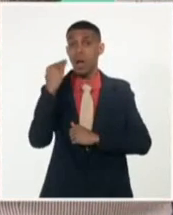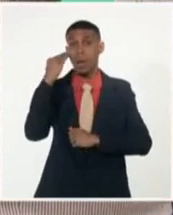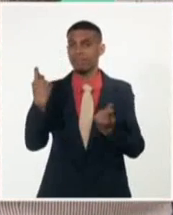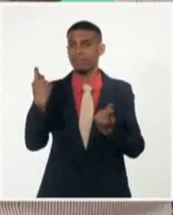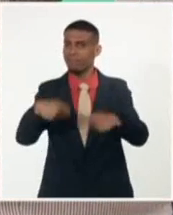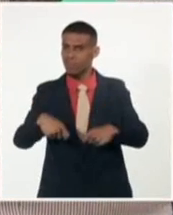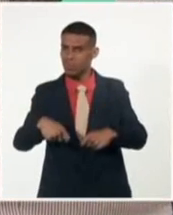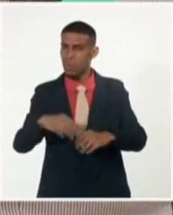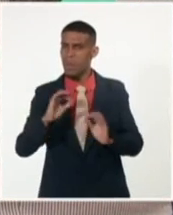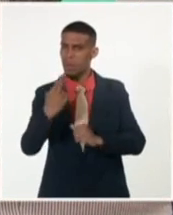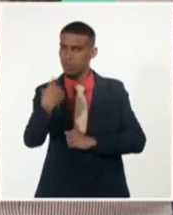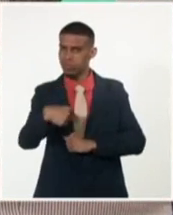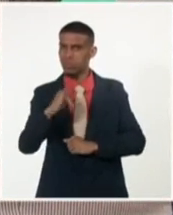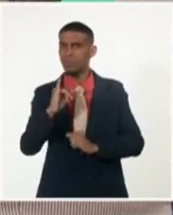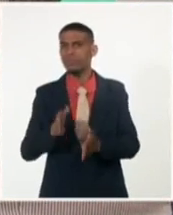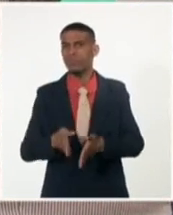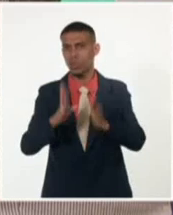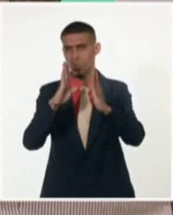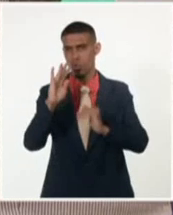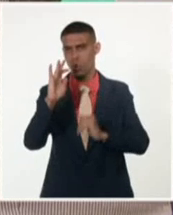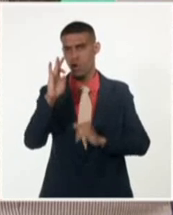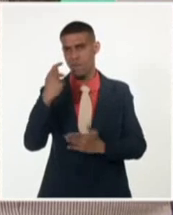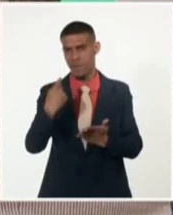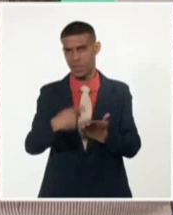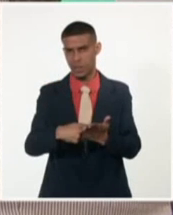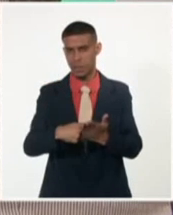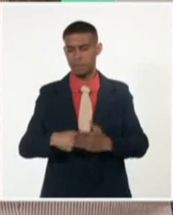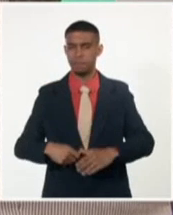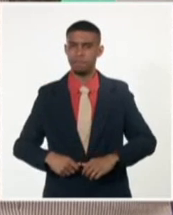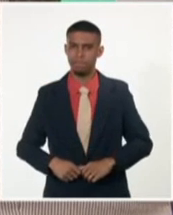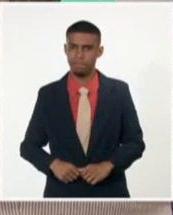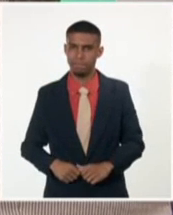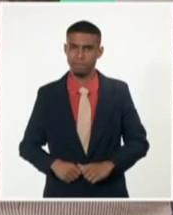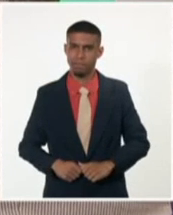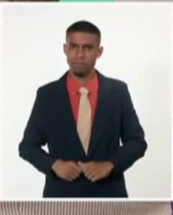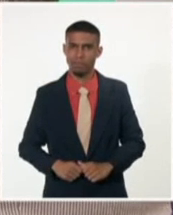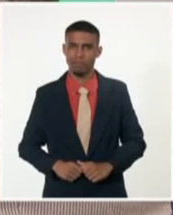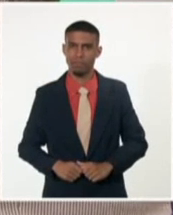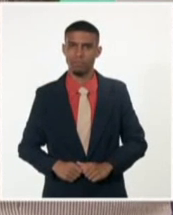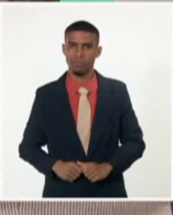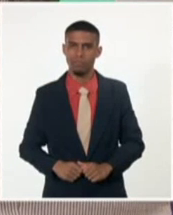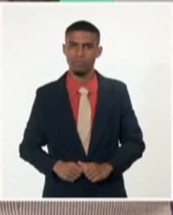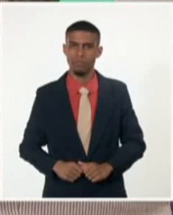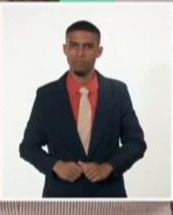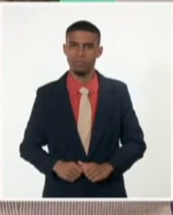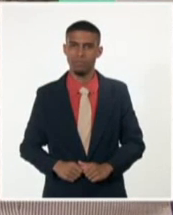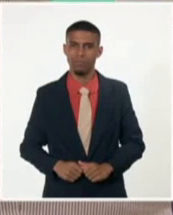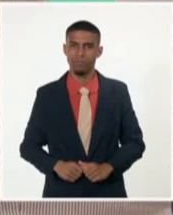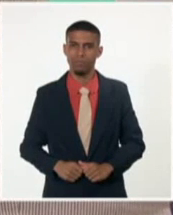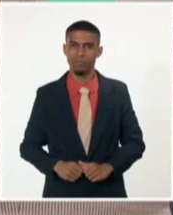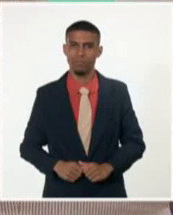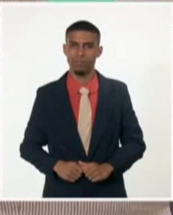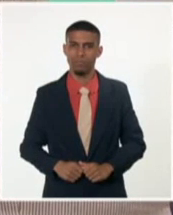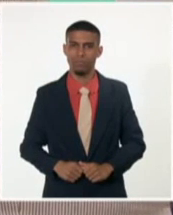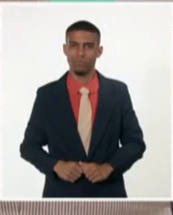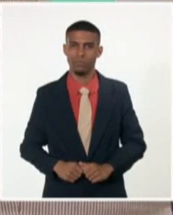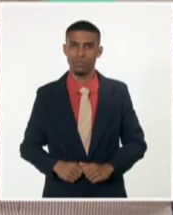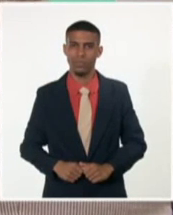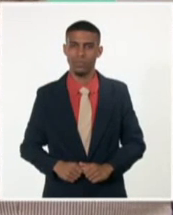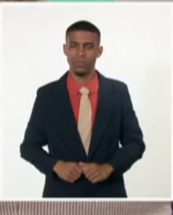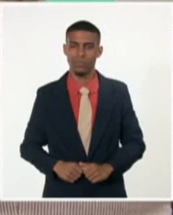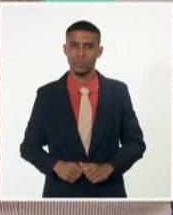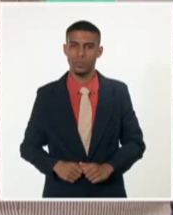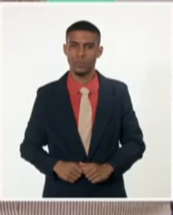las instituciones financieras. Pour atteindre cela va être vital et